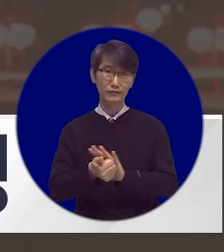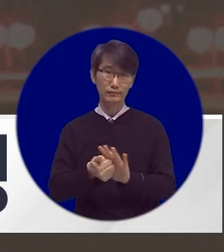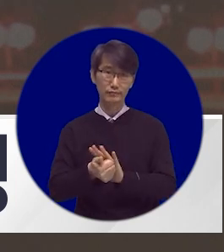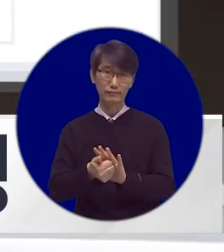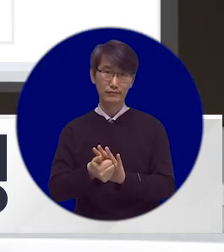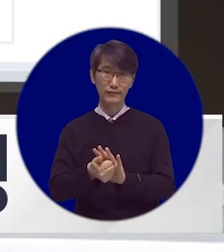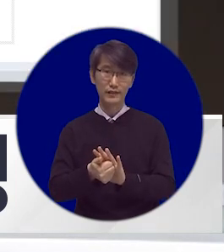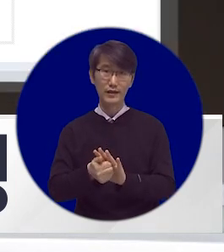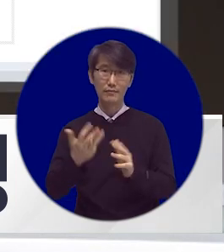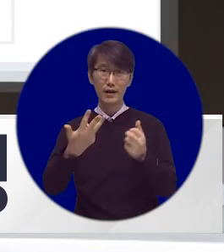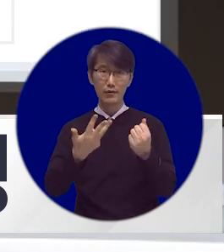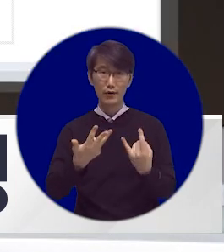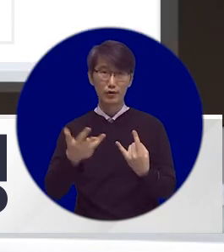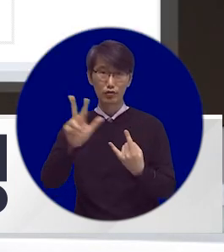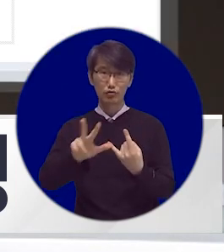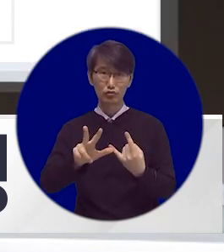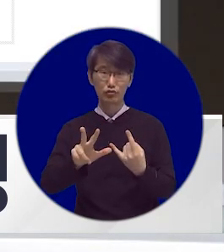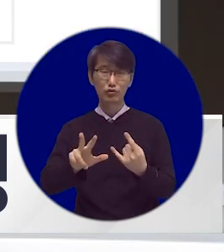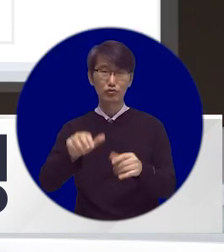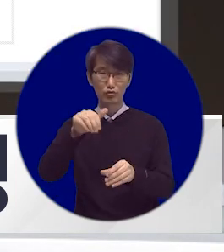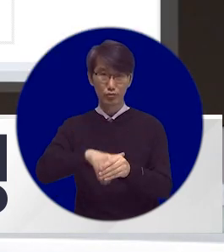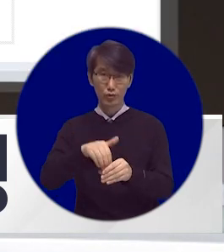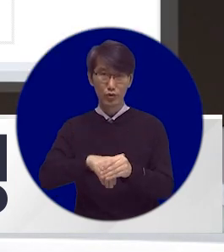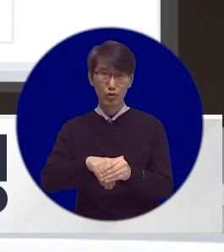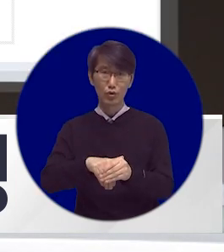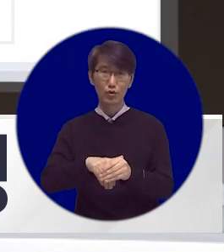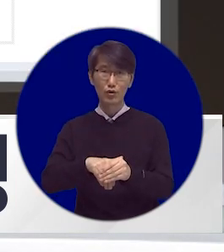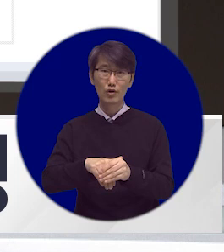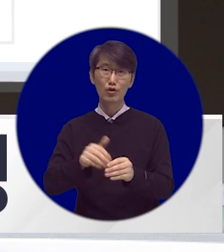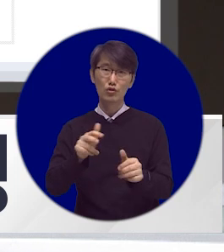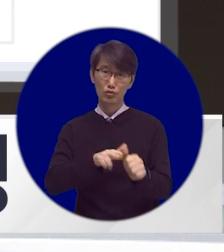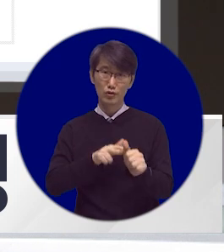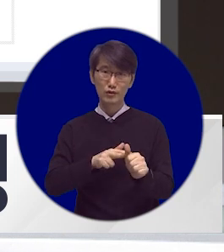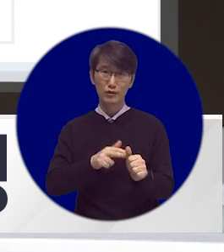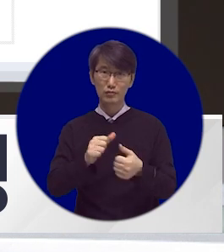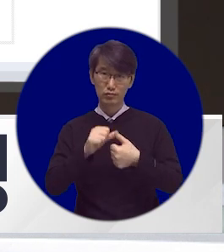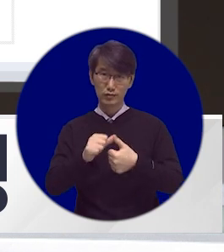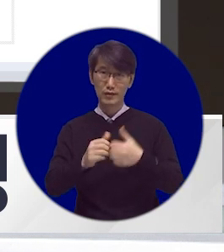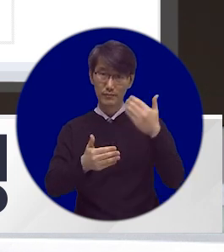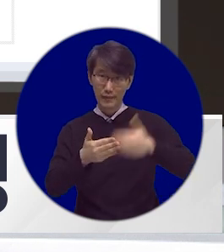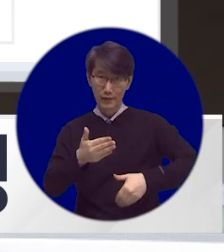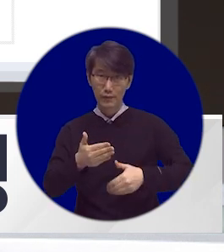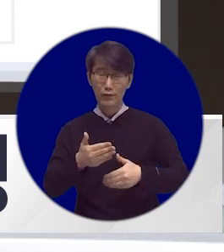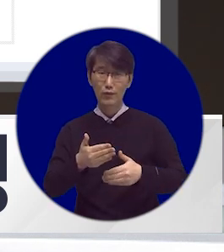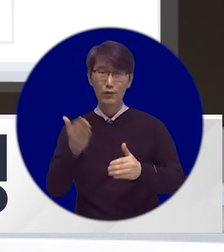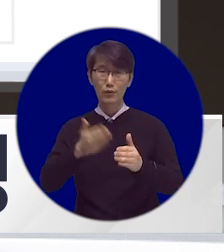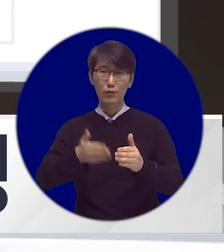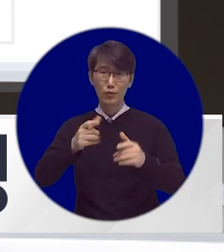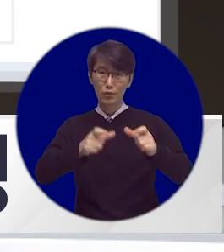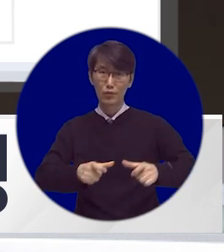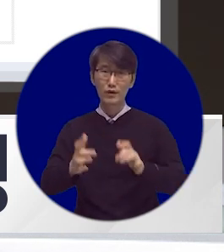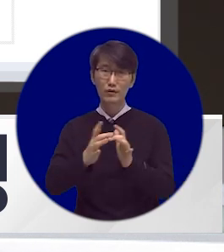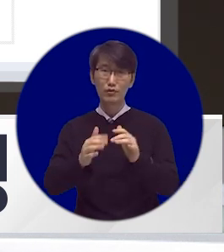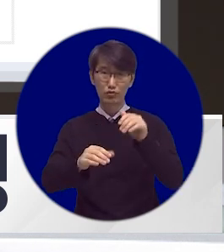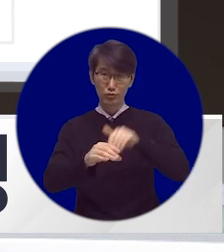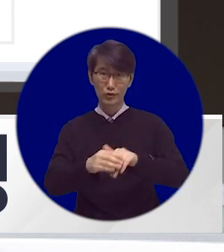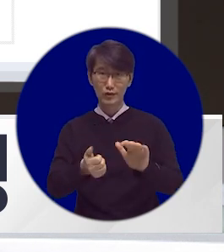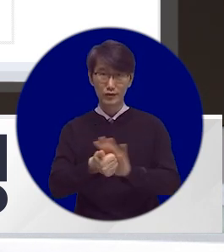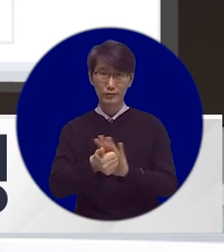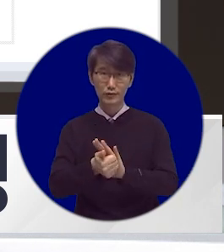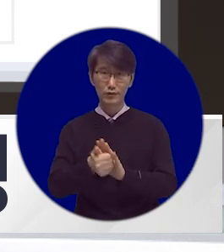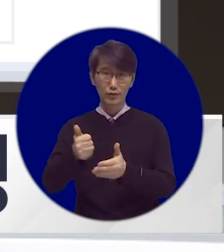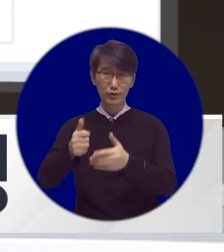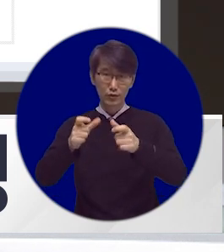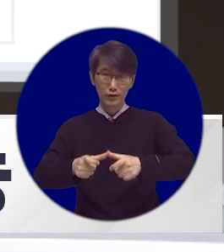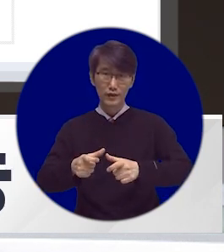서비스인데요. 제8회 전국 동시지방선거 후보자 선출을 위한 경선을 제외하고 공공영역 온라인 투표 서비스